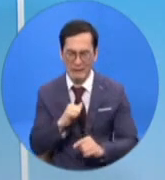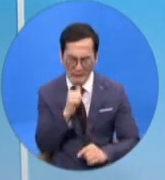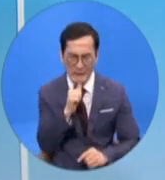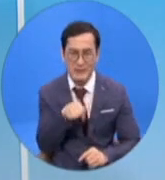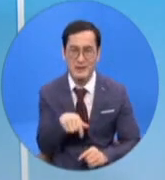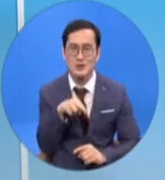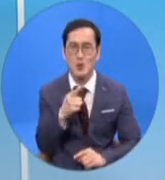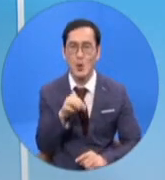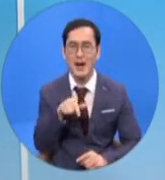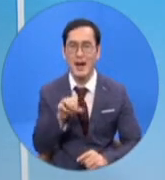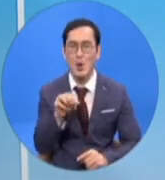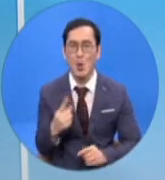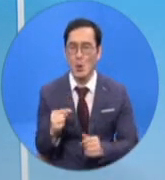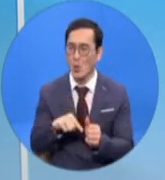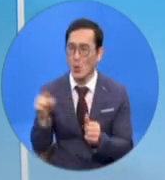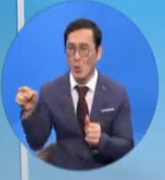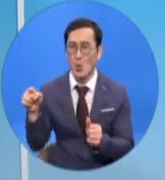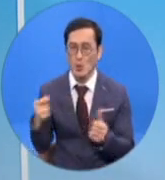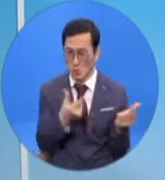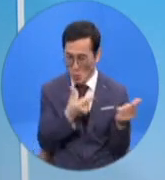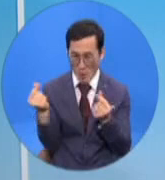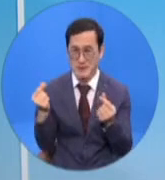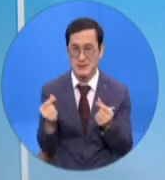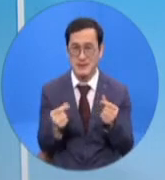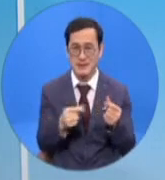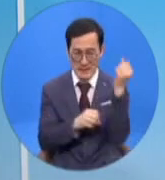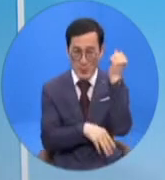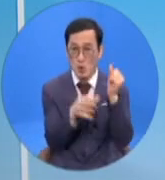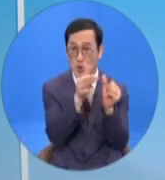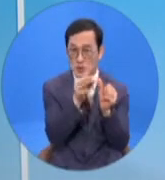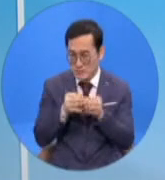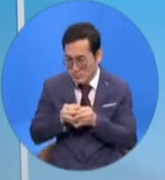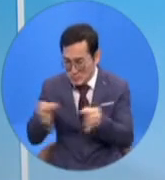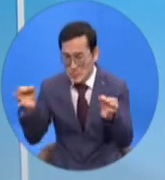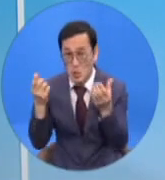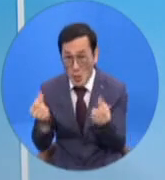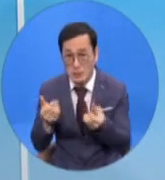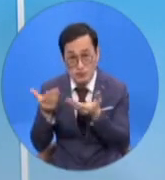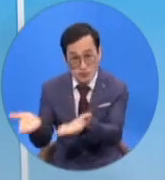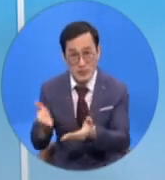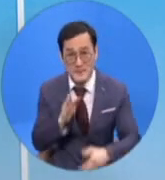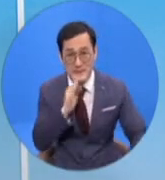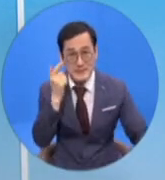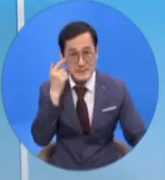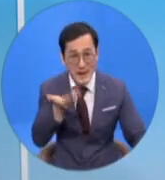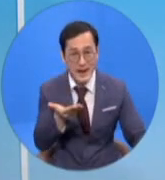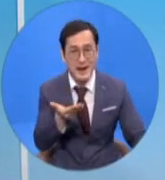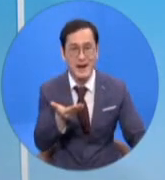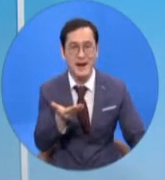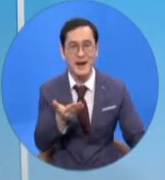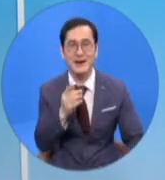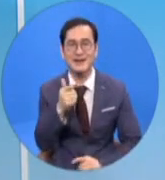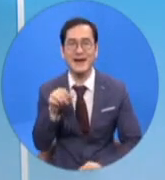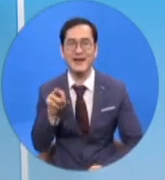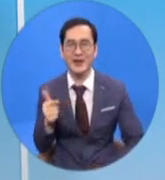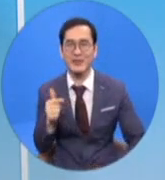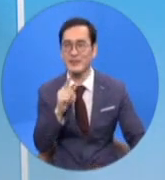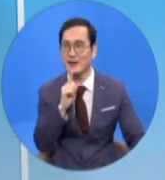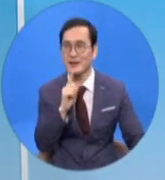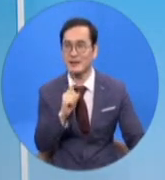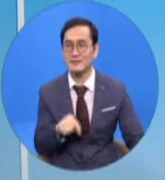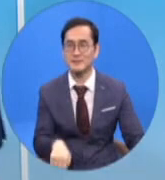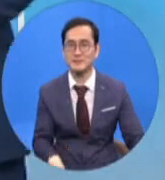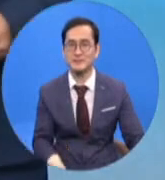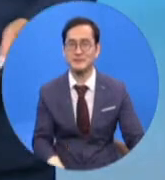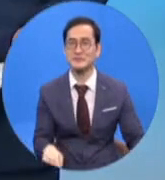등장하는 송강호 씨에게 모두 똑같이 기본소득을 주는 게 과연 정의로운 것이냐 라고 지적을 했구요